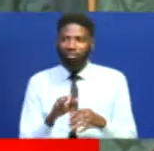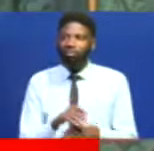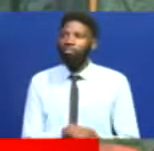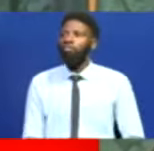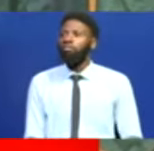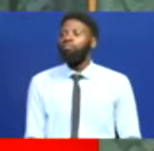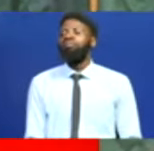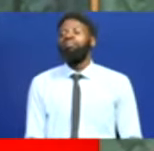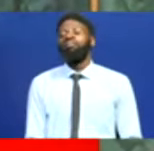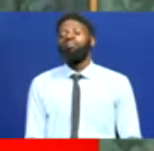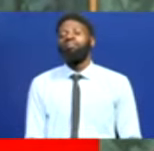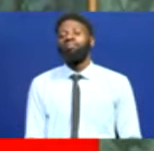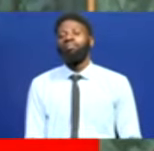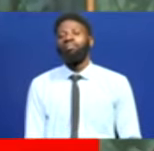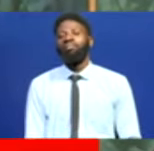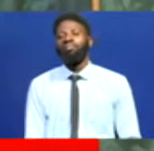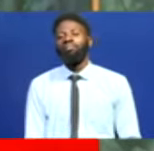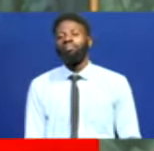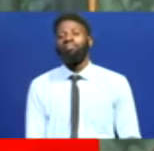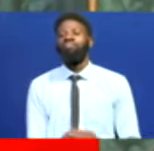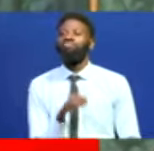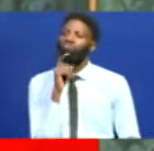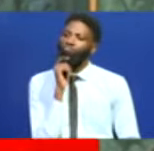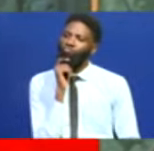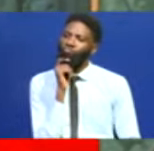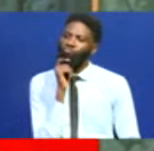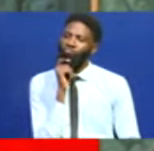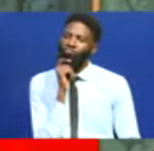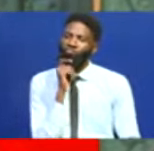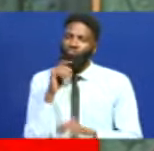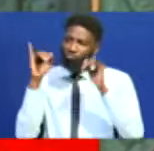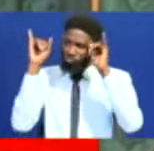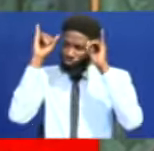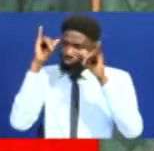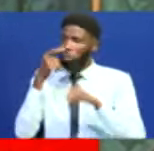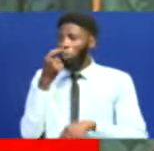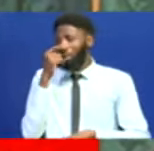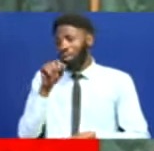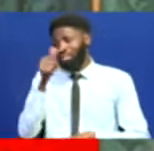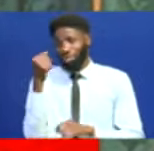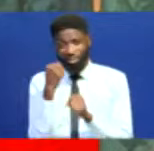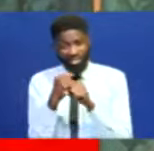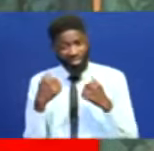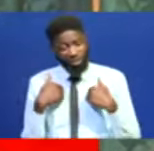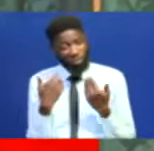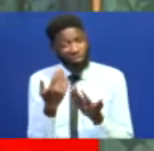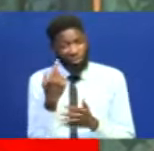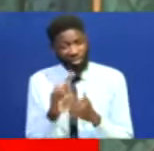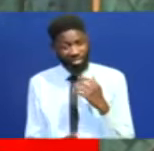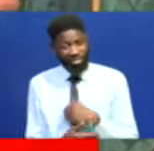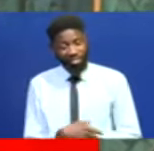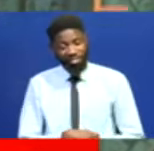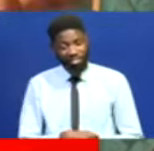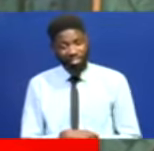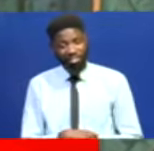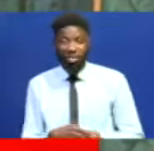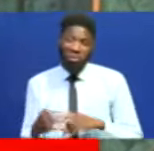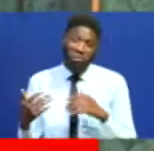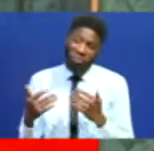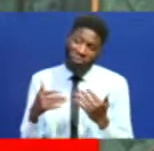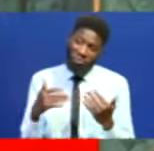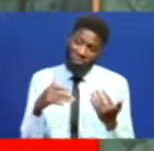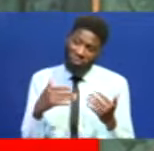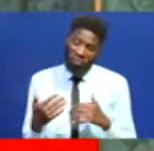Sasa unashanga kwani hii ndume iko kazi yake nyingine iko ama? So ndio msisumbuane na